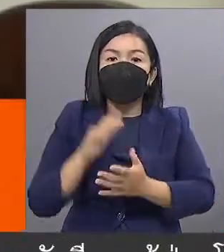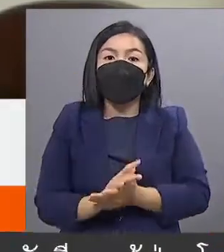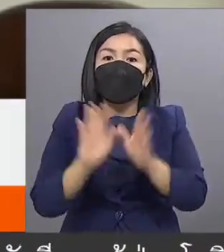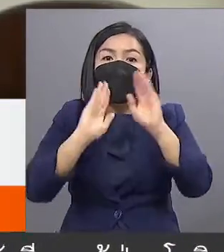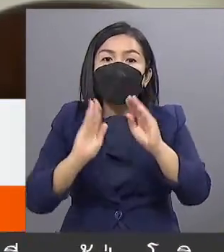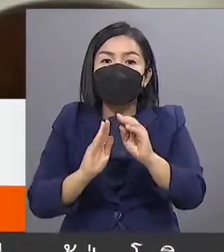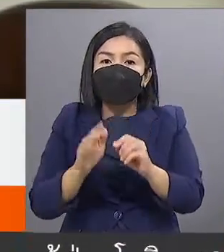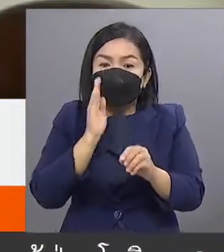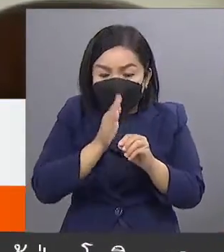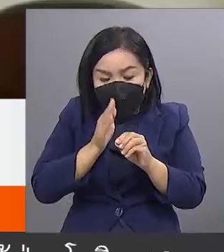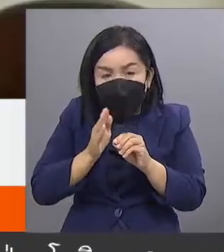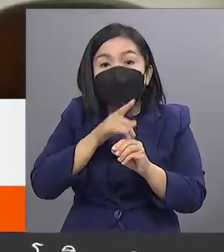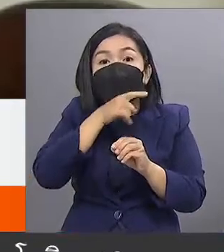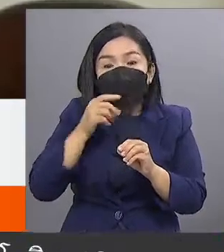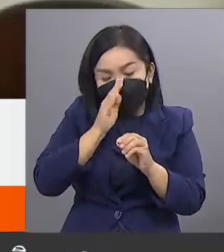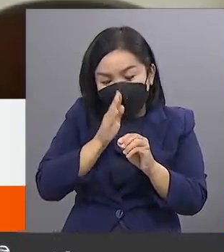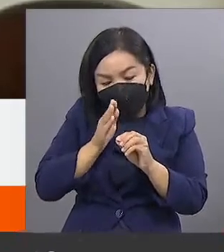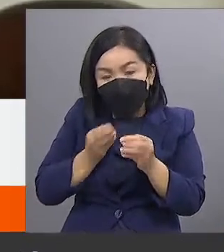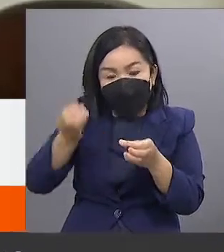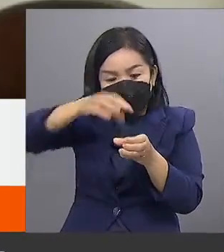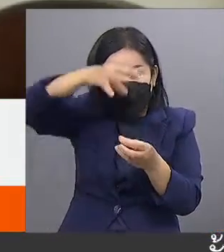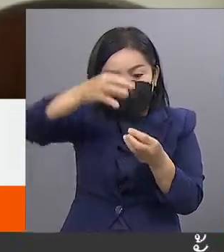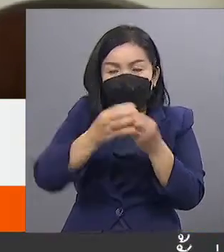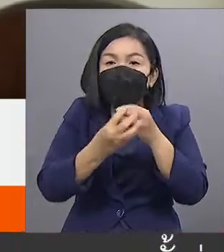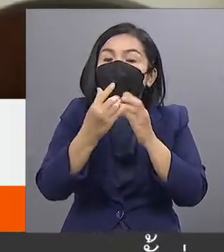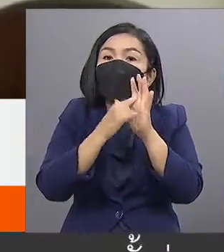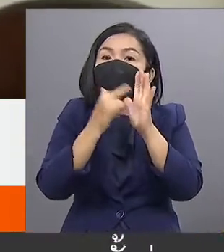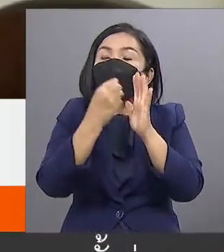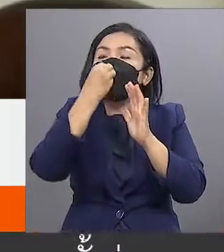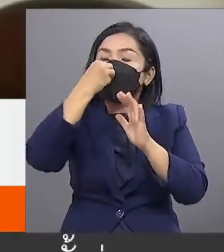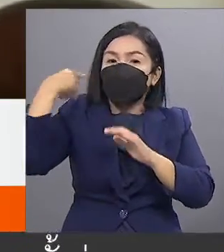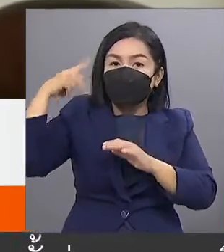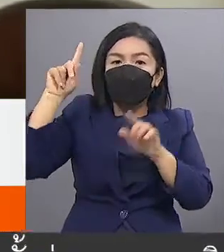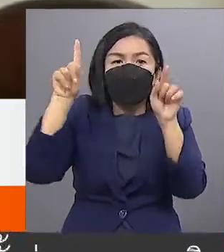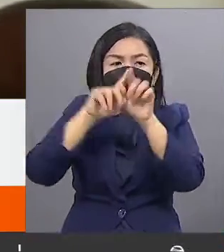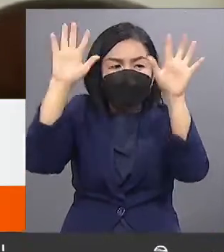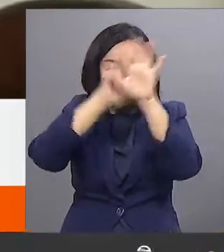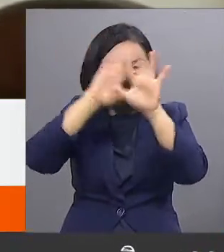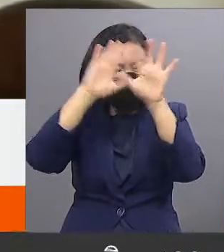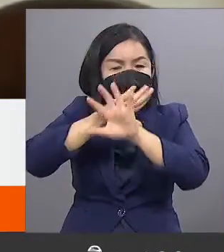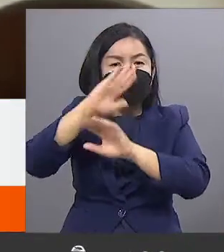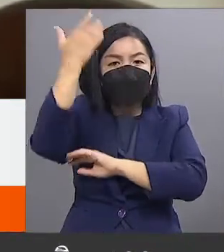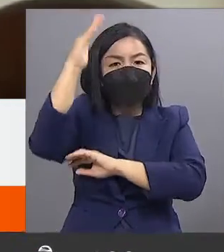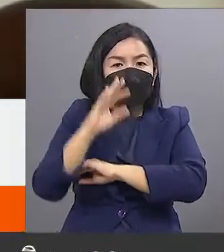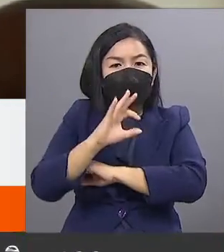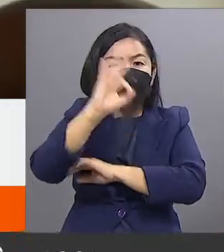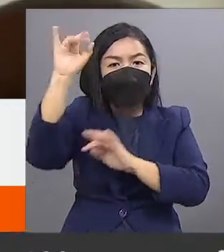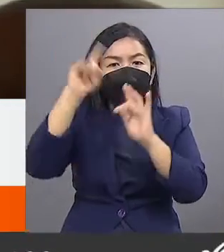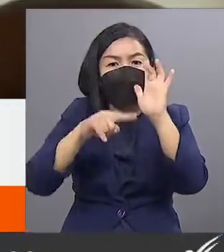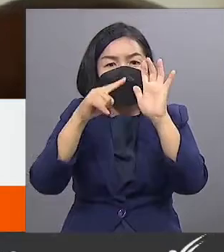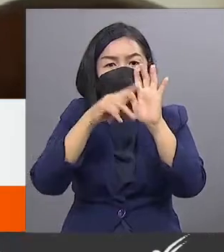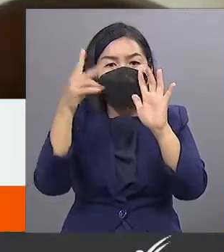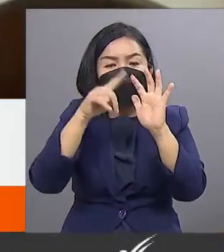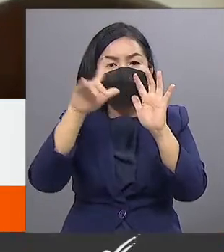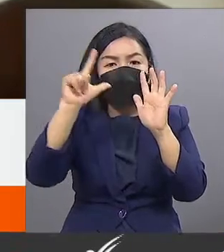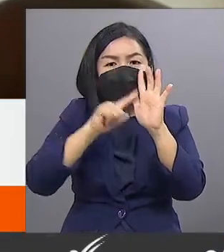กำลังเป็นอยู่ก็คือว่ามันเป็นยาที่ใช้ประโยชน์ในด้านใดด้านหนึ่งได้เราก็วิจัยดึงเอาตรงนั้นมาแล้วไปทำให้